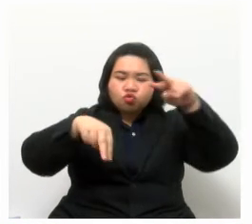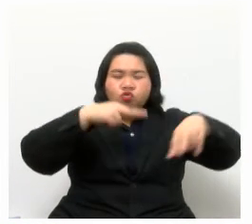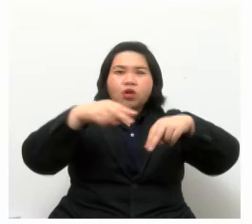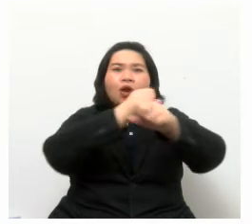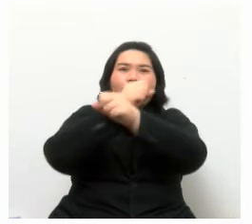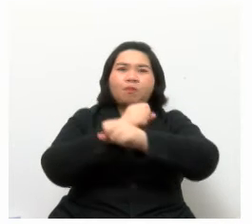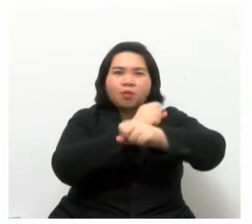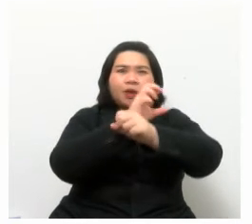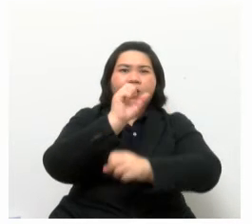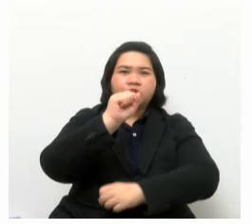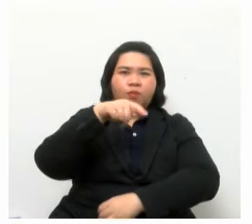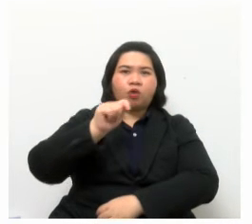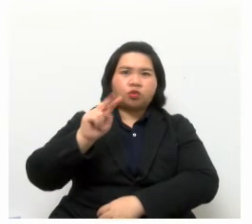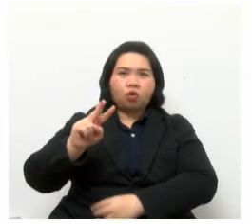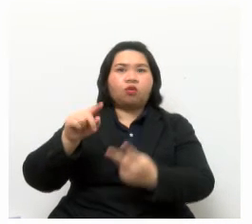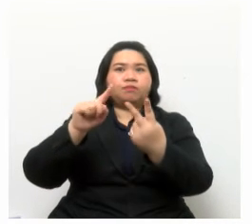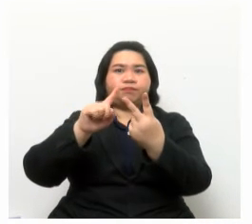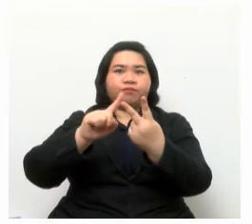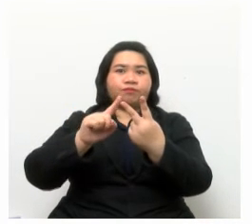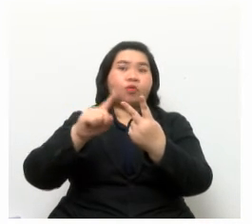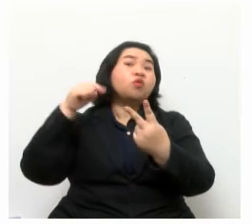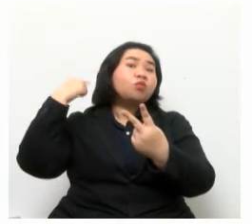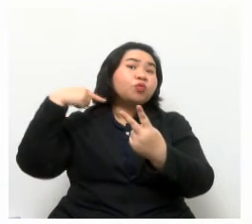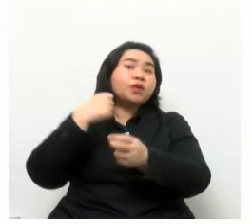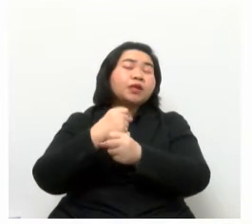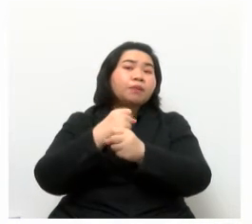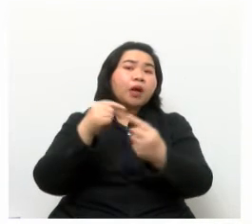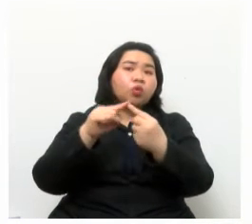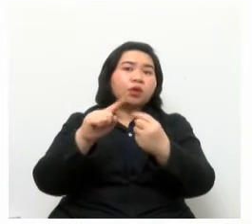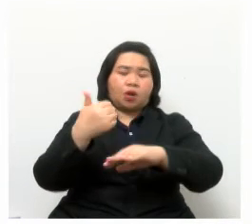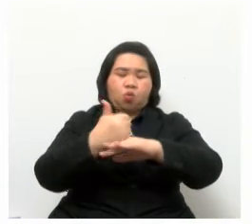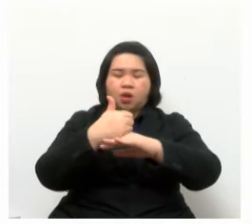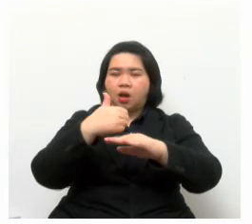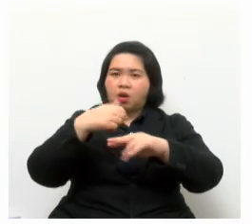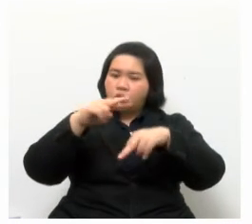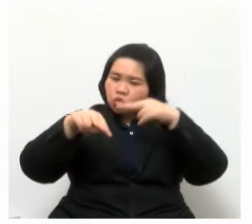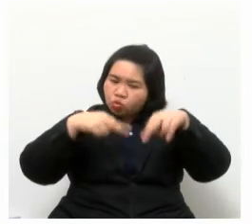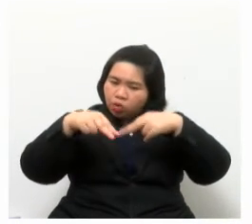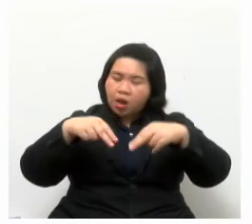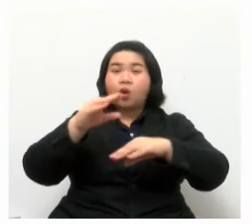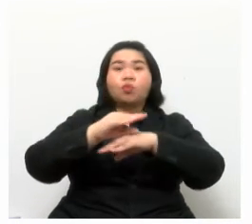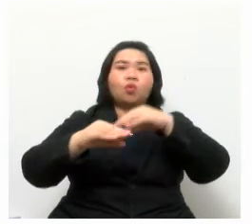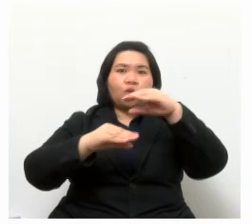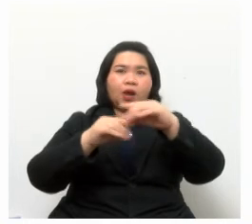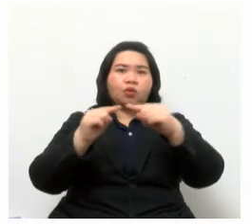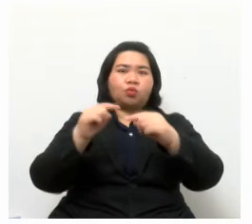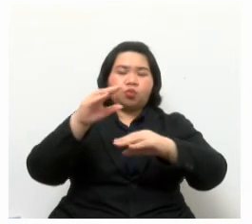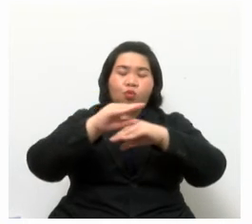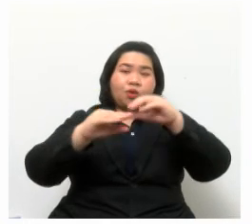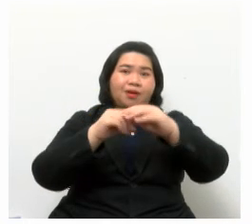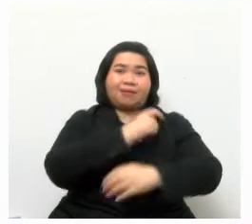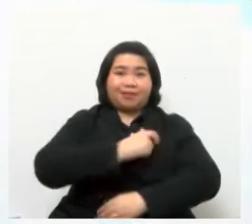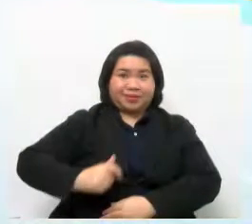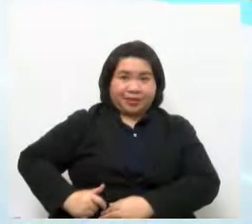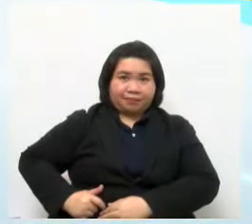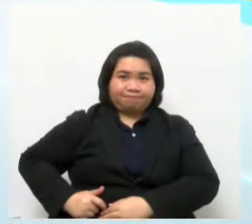สปท.และนางสาวพรเพ็ญทองสีมาปฏิบัติหน้าที่ผู้อำนวยการศูนย์ขับเคลื่อนโรงเรียนในโครงการพระราชดำริค่ะและ